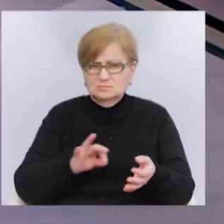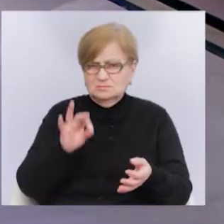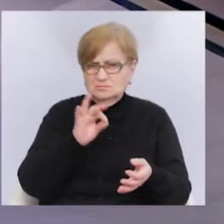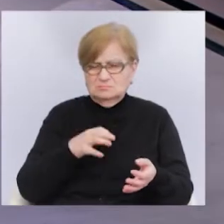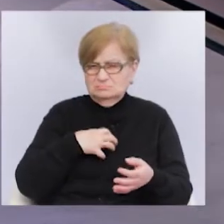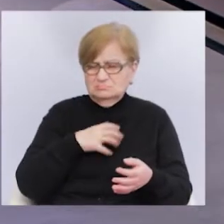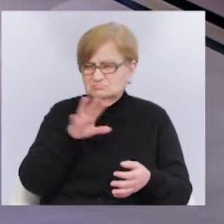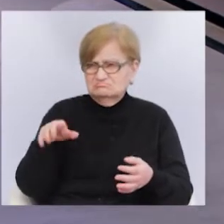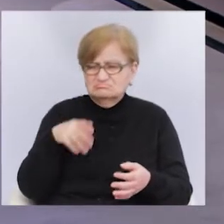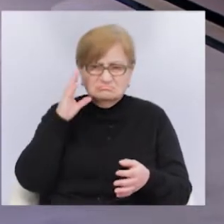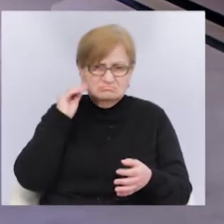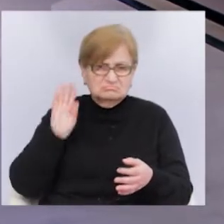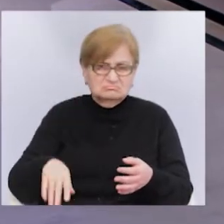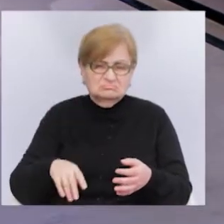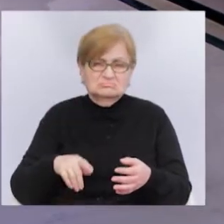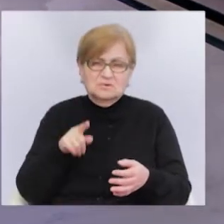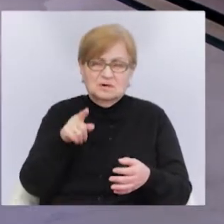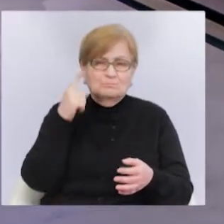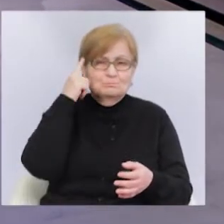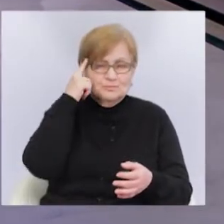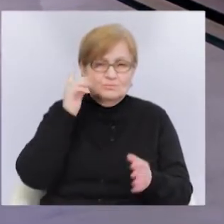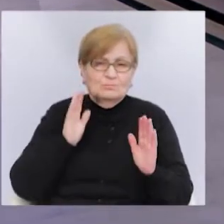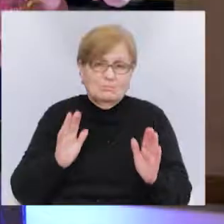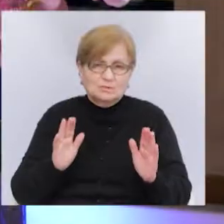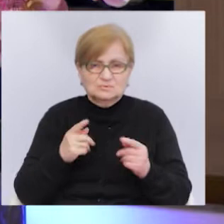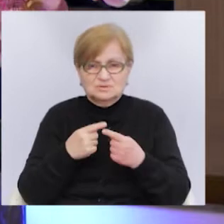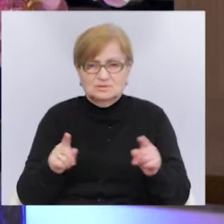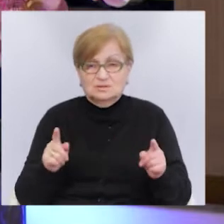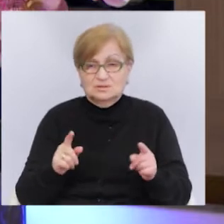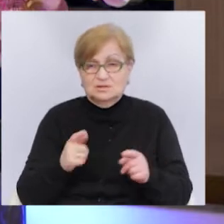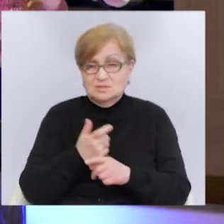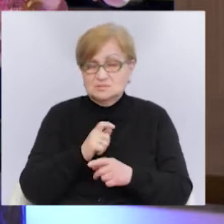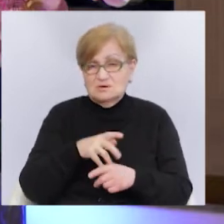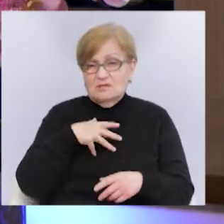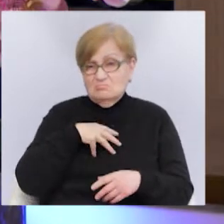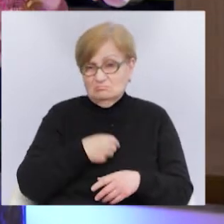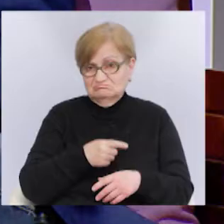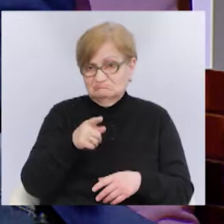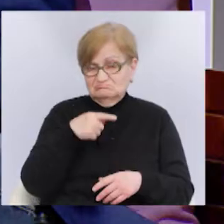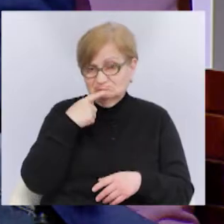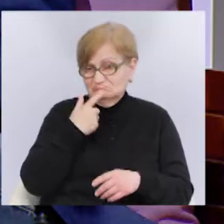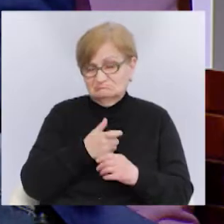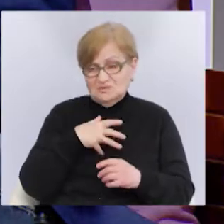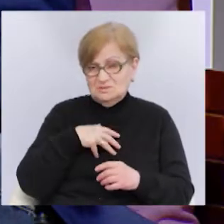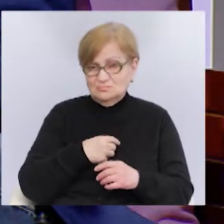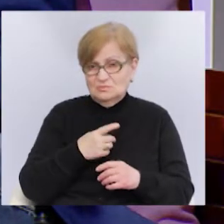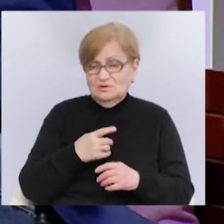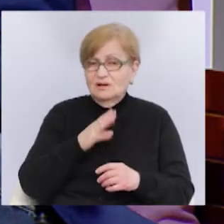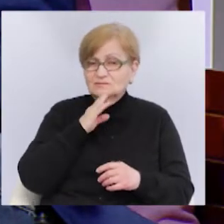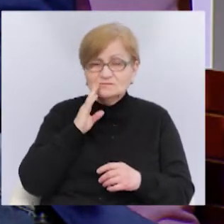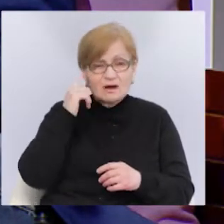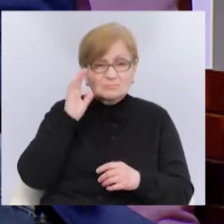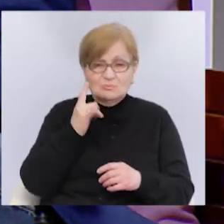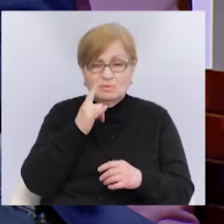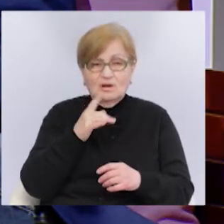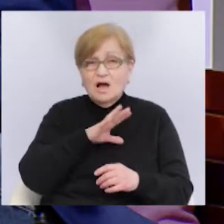რაღაცა მნიშვნელოვანი მოვლენა მათი და მათი შვილების ურთიერთობაში, რაც არ ძალიან დასანანი და ძალიან სამწუხარო. იმიტომ რომ